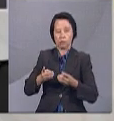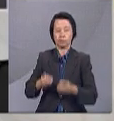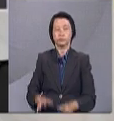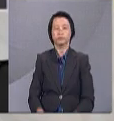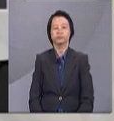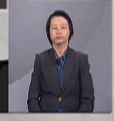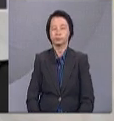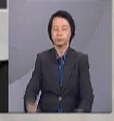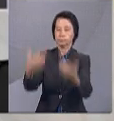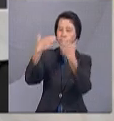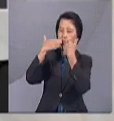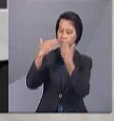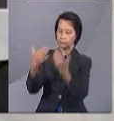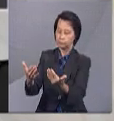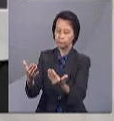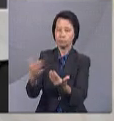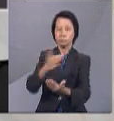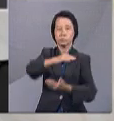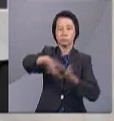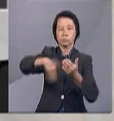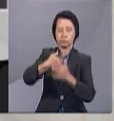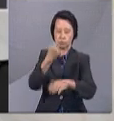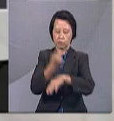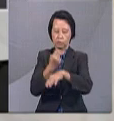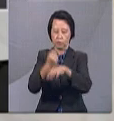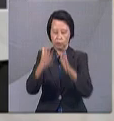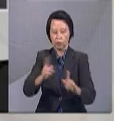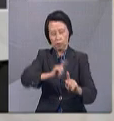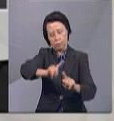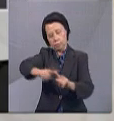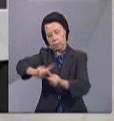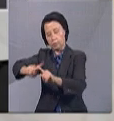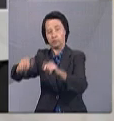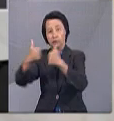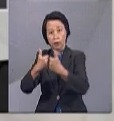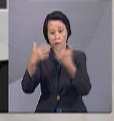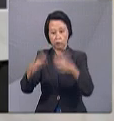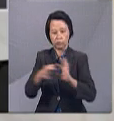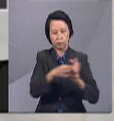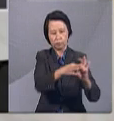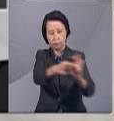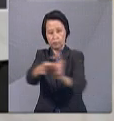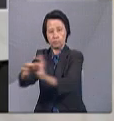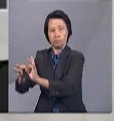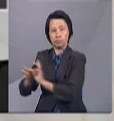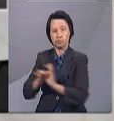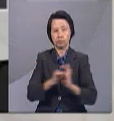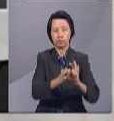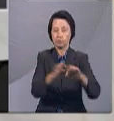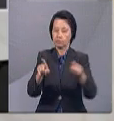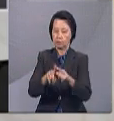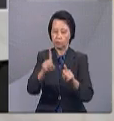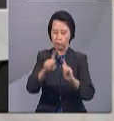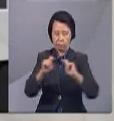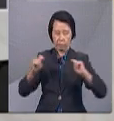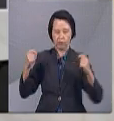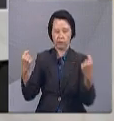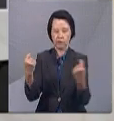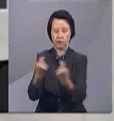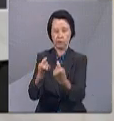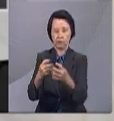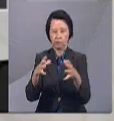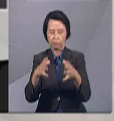demokrasi diucapkan plus Sume petugas pembagi agency yang telah bekerjasama sebagai satu pasukan di lapangan